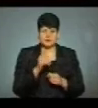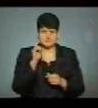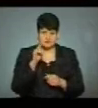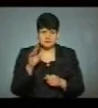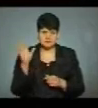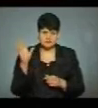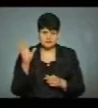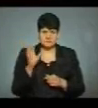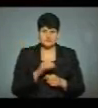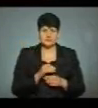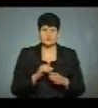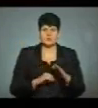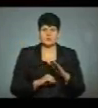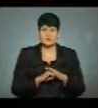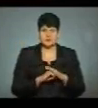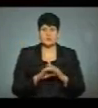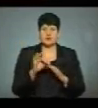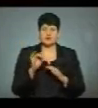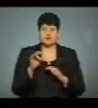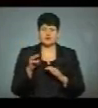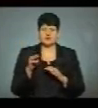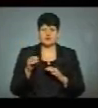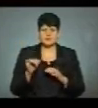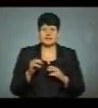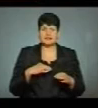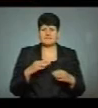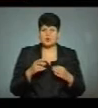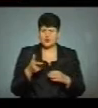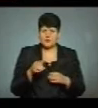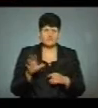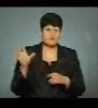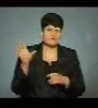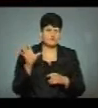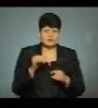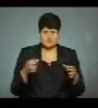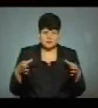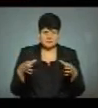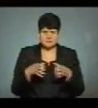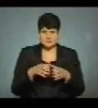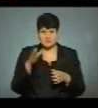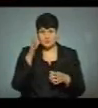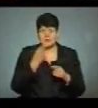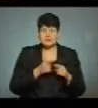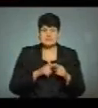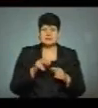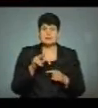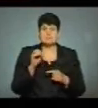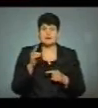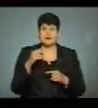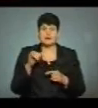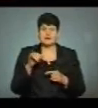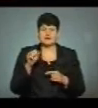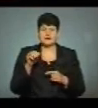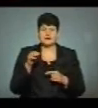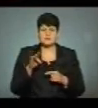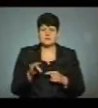всією базою і ортопедією, і неврологією, тобто вся збірна наука – це є педіатр. І